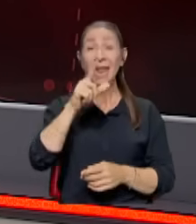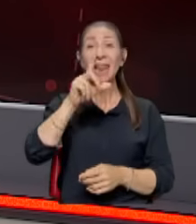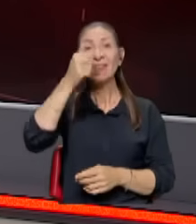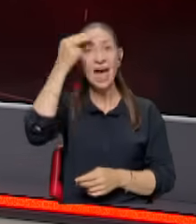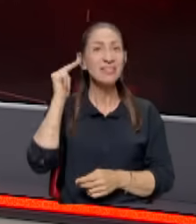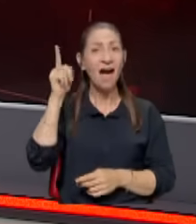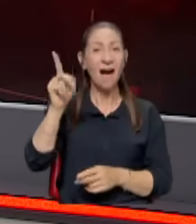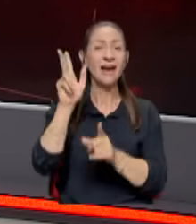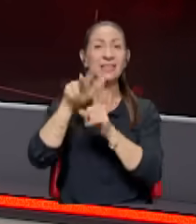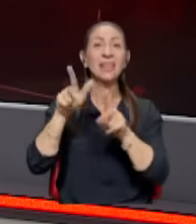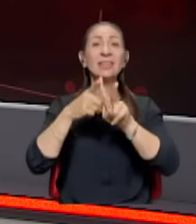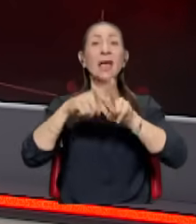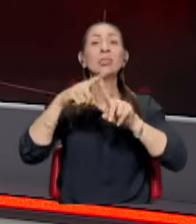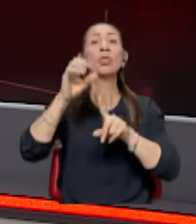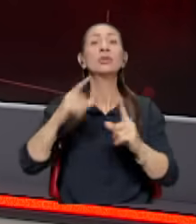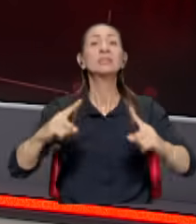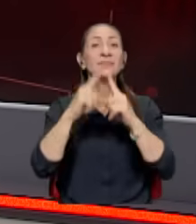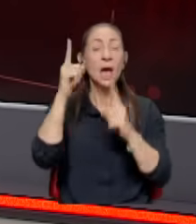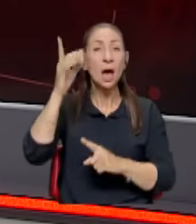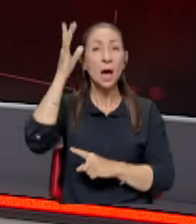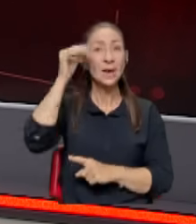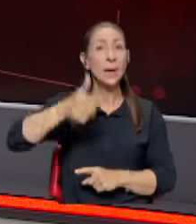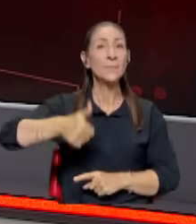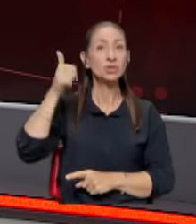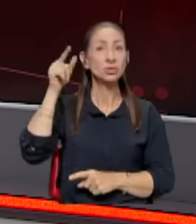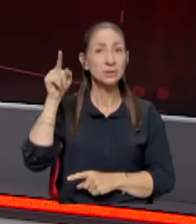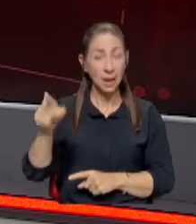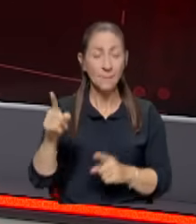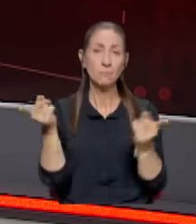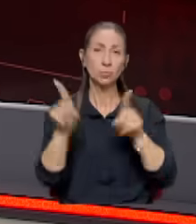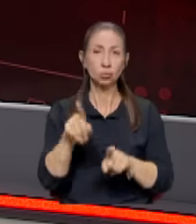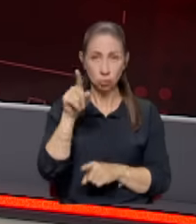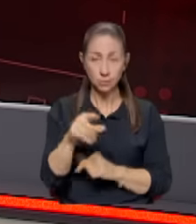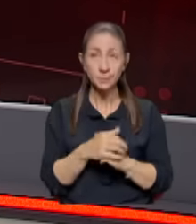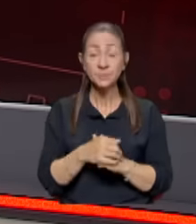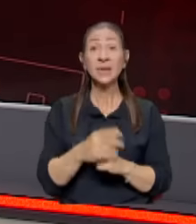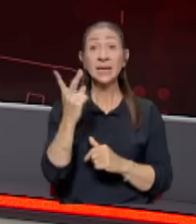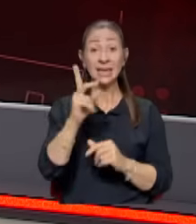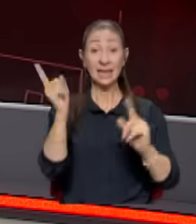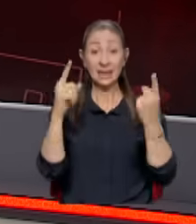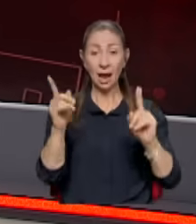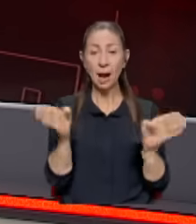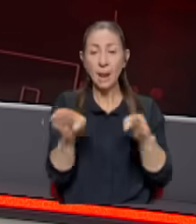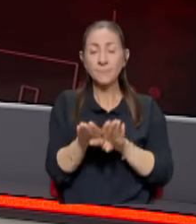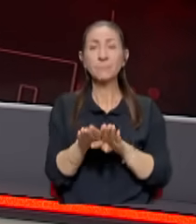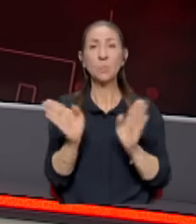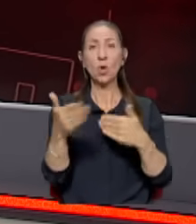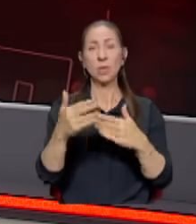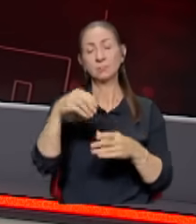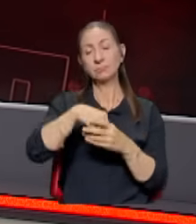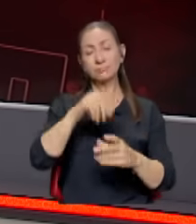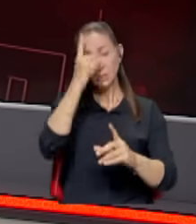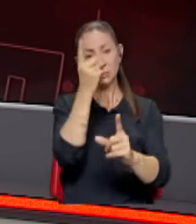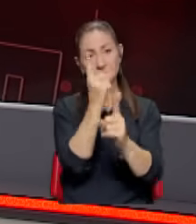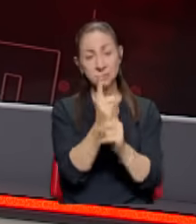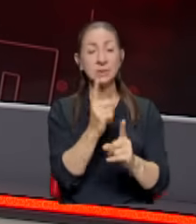Litvanya'da katıldığı NATO zirvesinde Amerika Birleşik Devletleri Başkanı Biden'la bir araya geldi. İki lider kapalı kapılar ardında